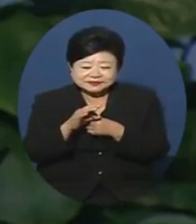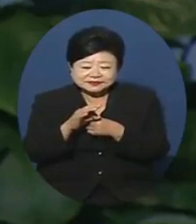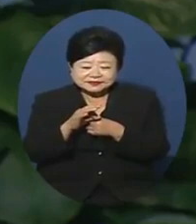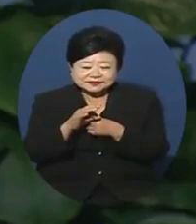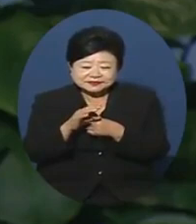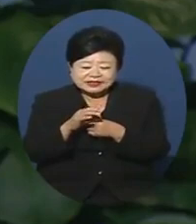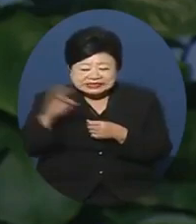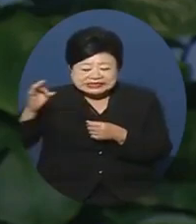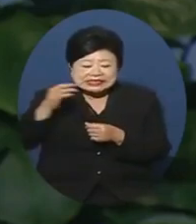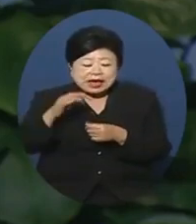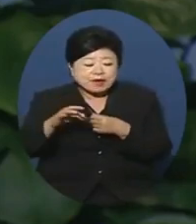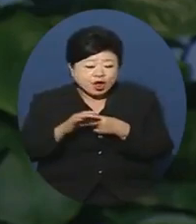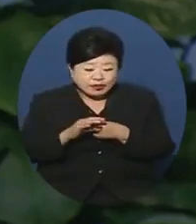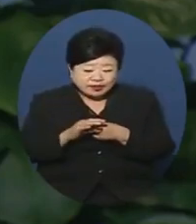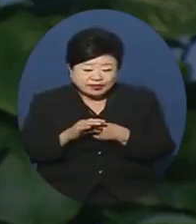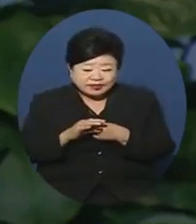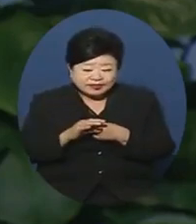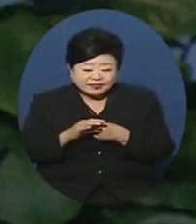시인하면